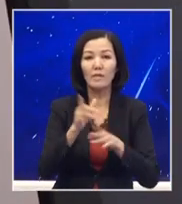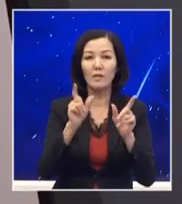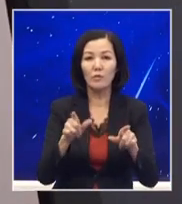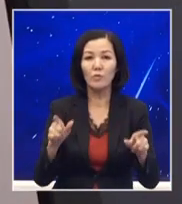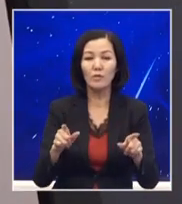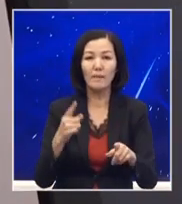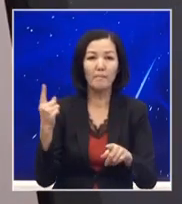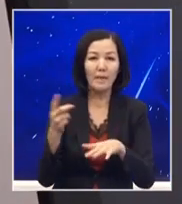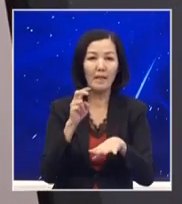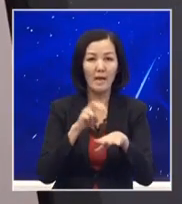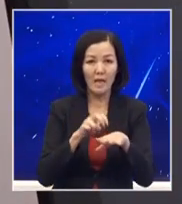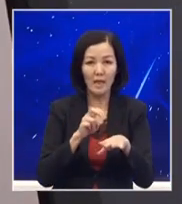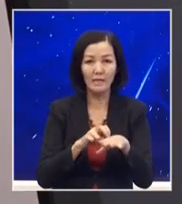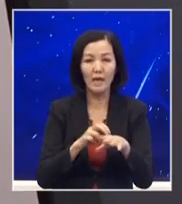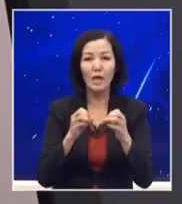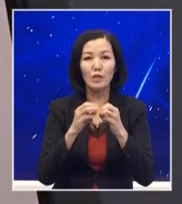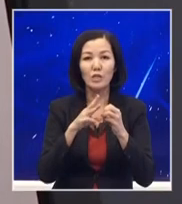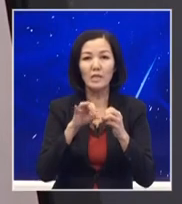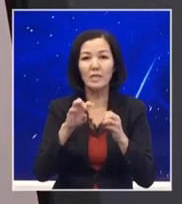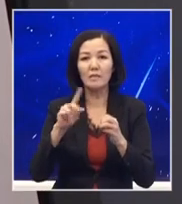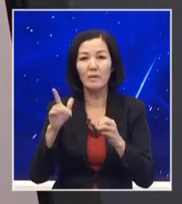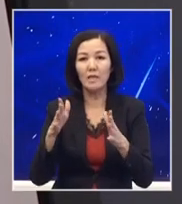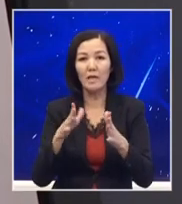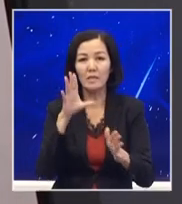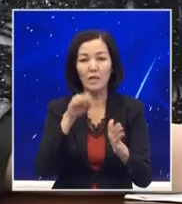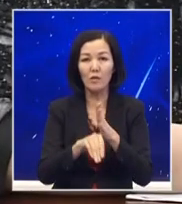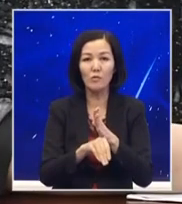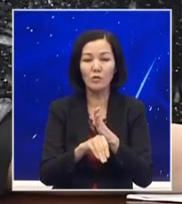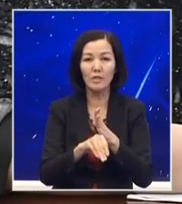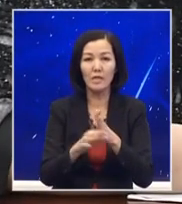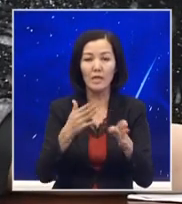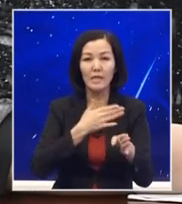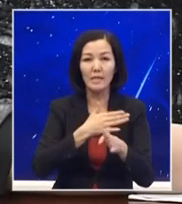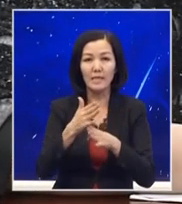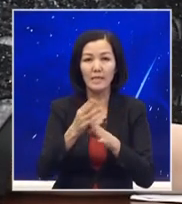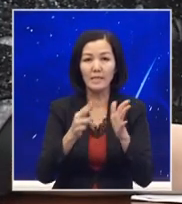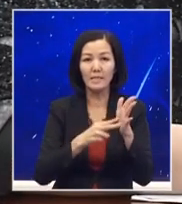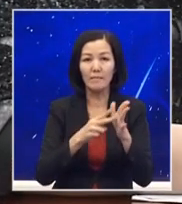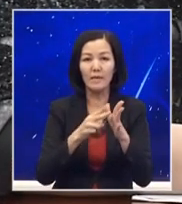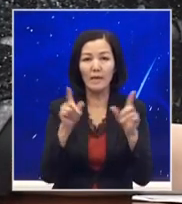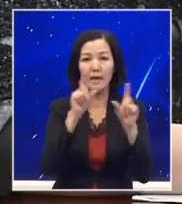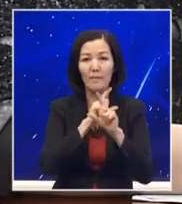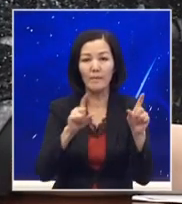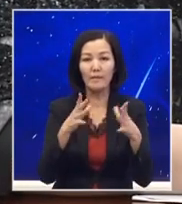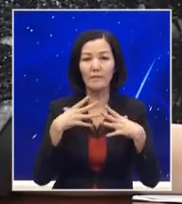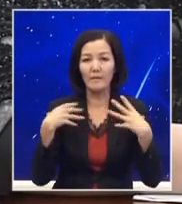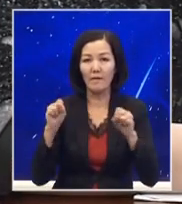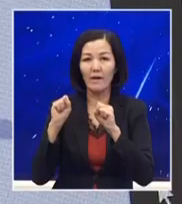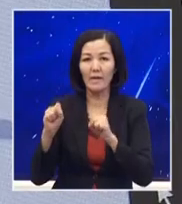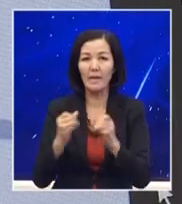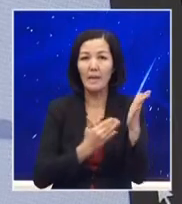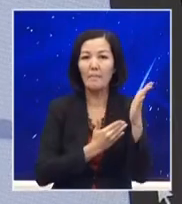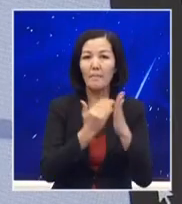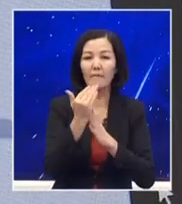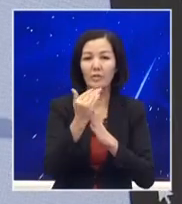выделят людям в белых халатах. 14 миллиардов тенге заложено на содержание 7 объектов здравоохранения,